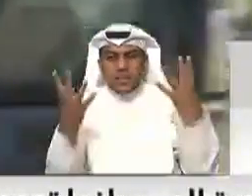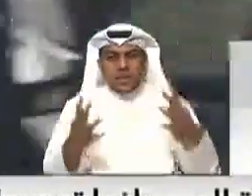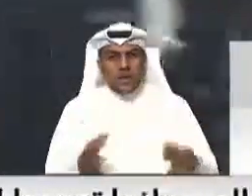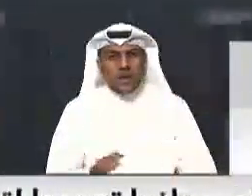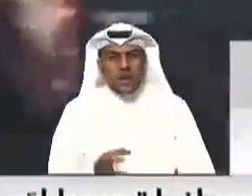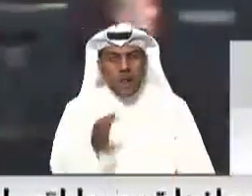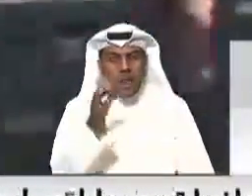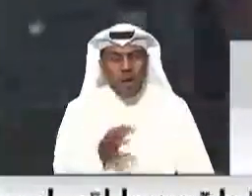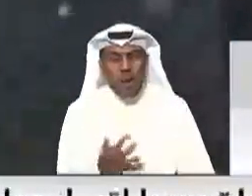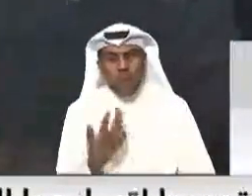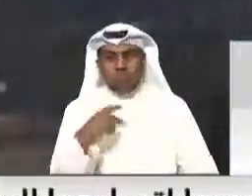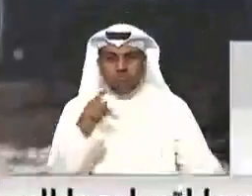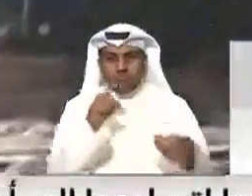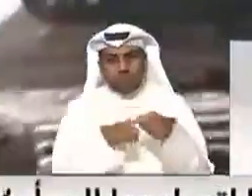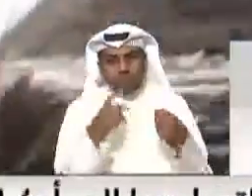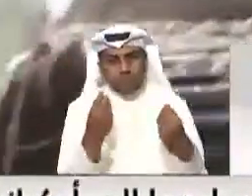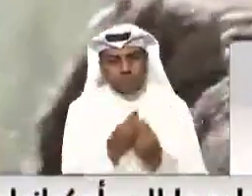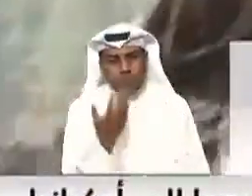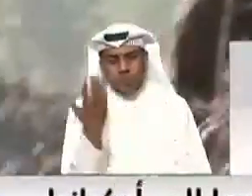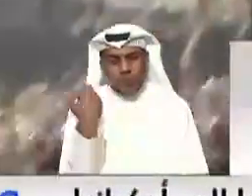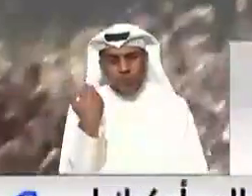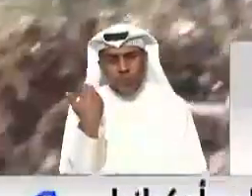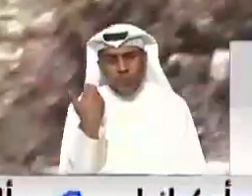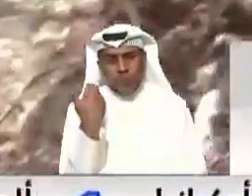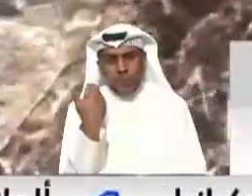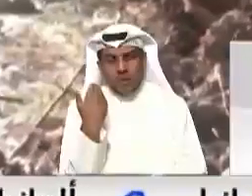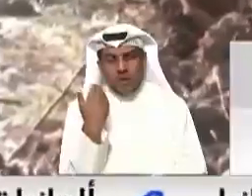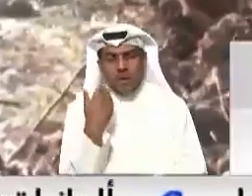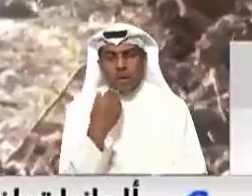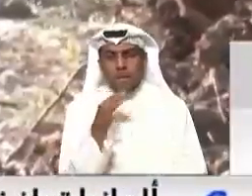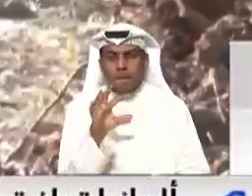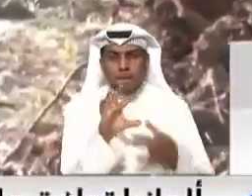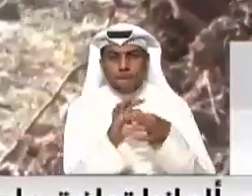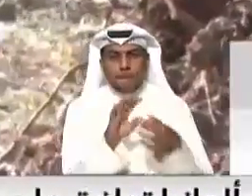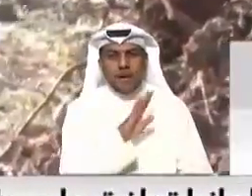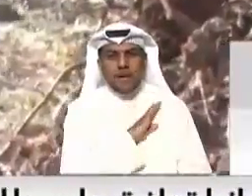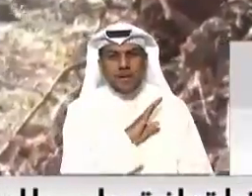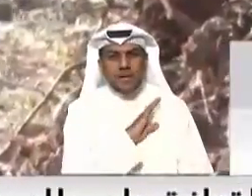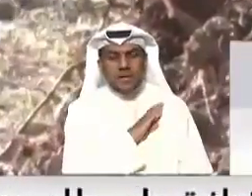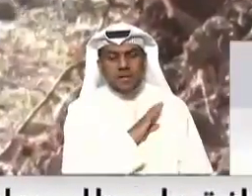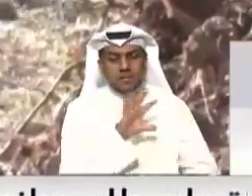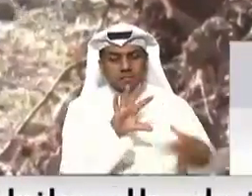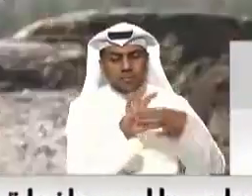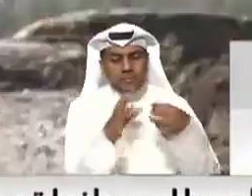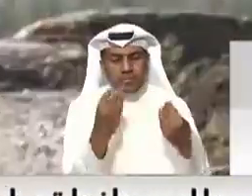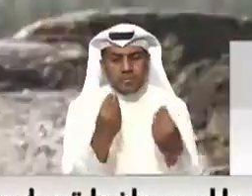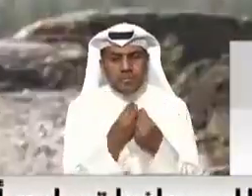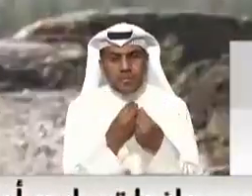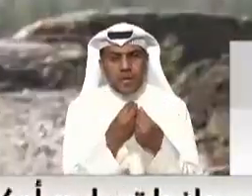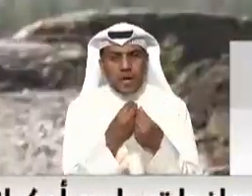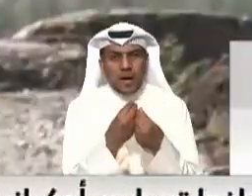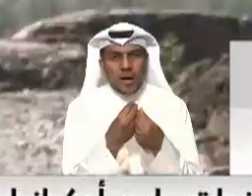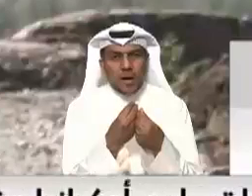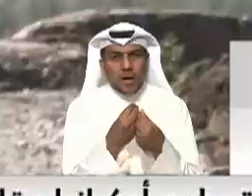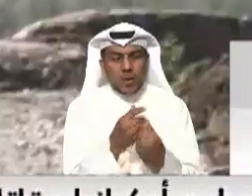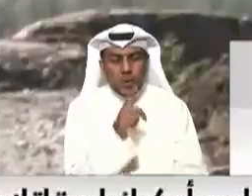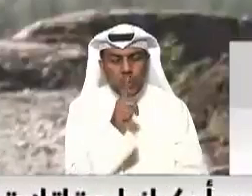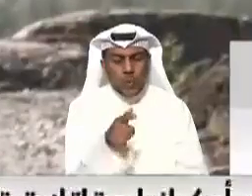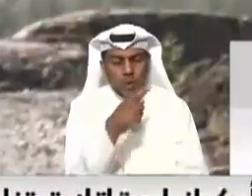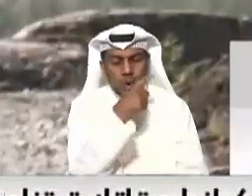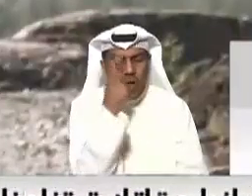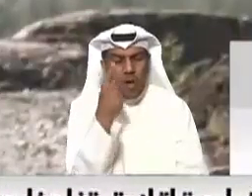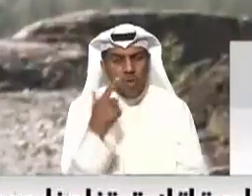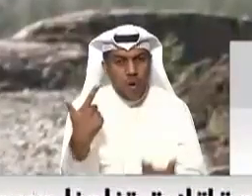لحلف شمال الأطلسية في استكمال لتحول أمني اتخذ ردا على الحرب في أوكرانيا تحسبا في